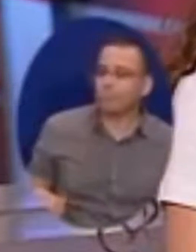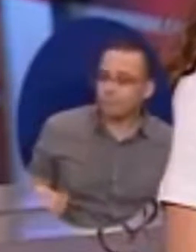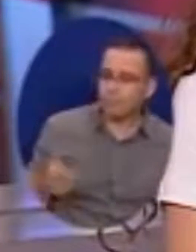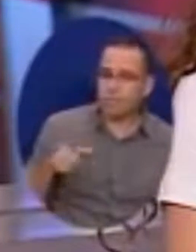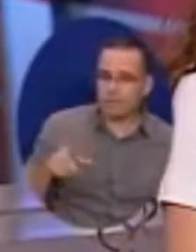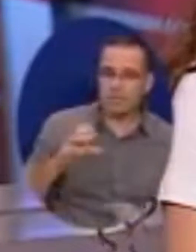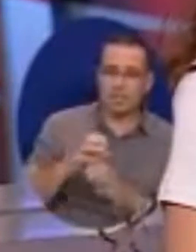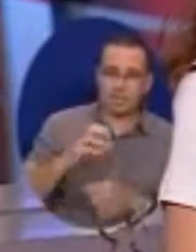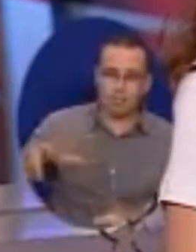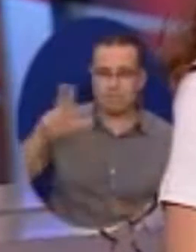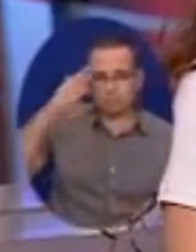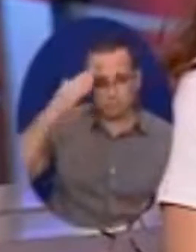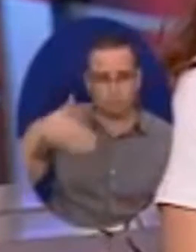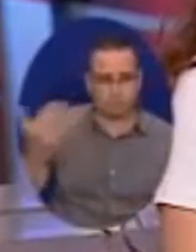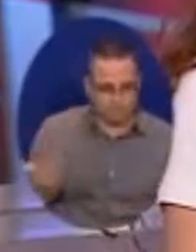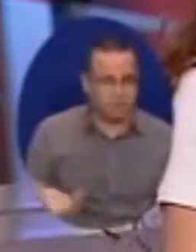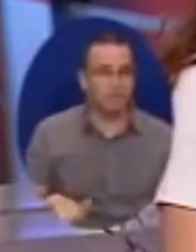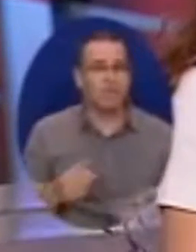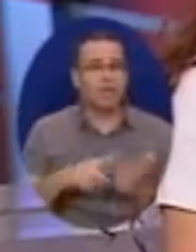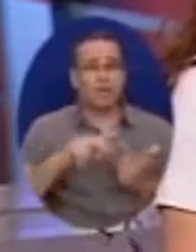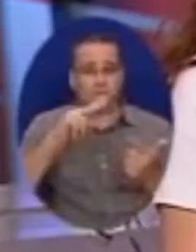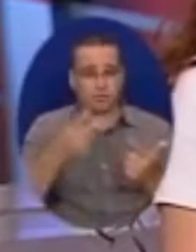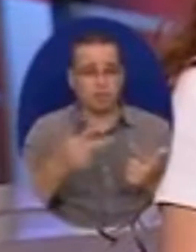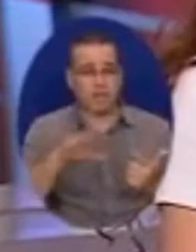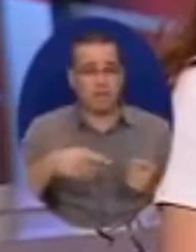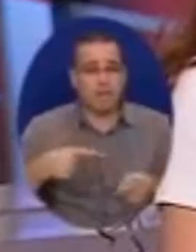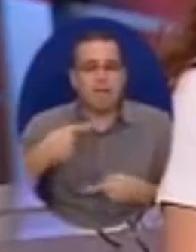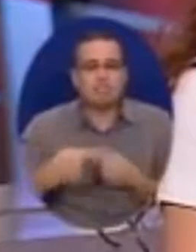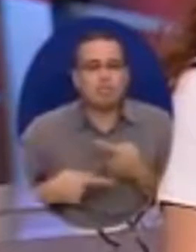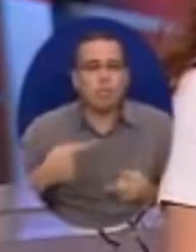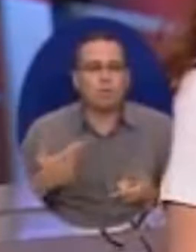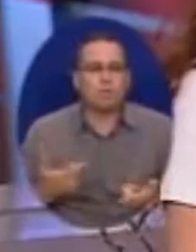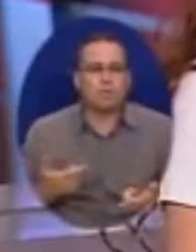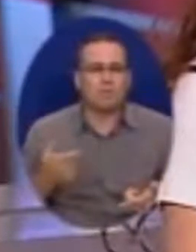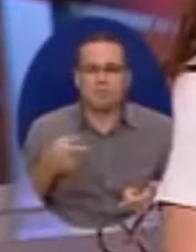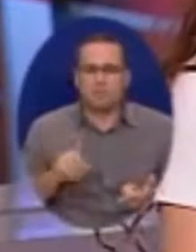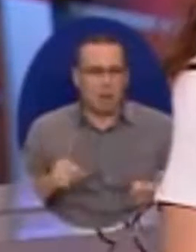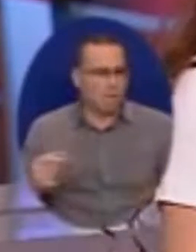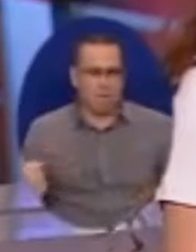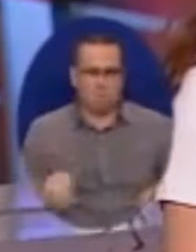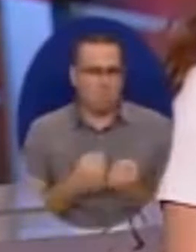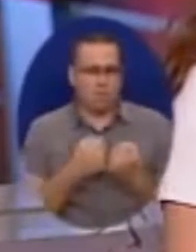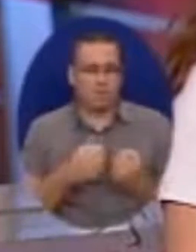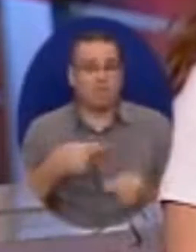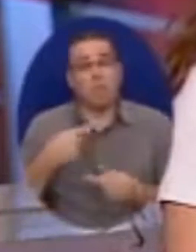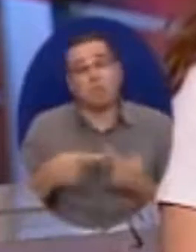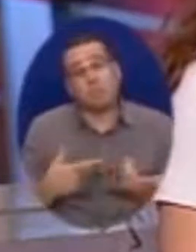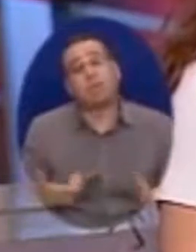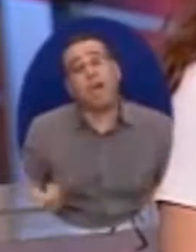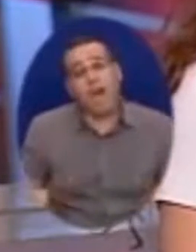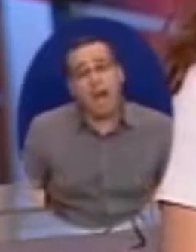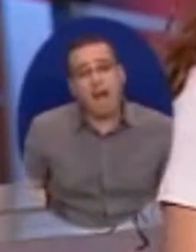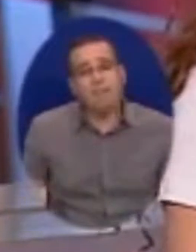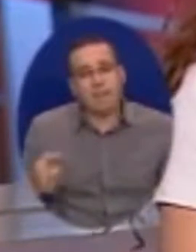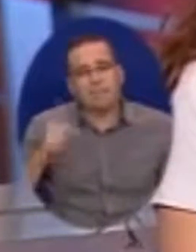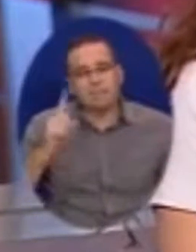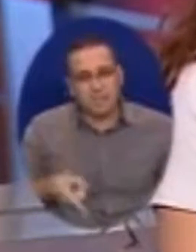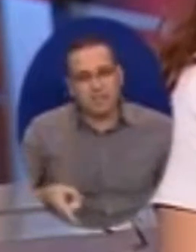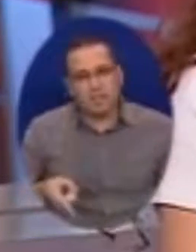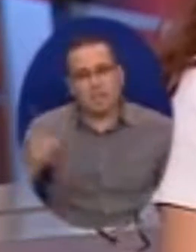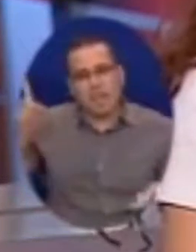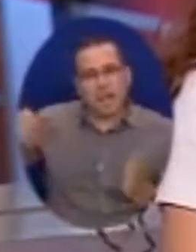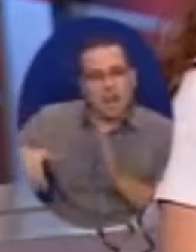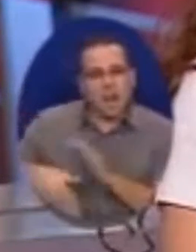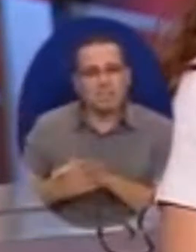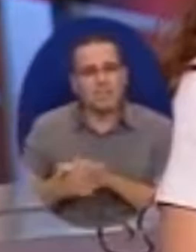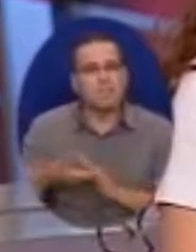לגמרי, כן. והשנייה זה המסורת, למרות שבעיניי זה לא סותר ולא נוגד את המסורת, אבל צריך לצאת